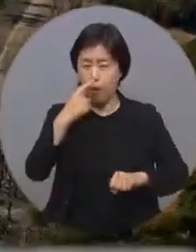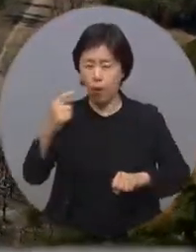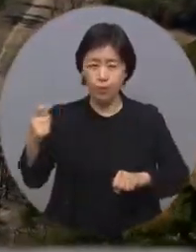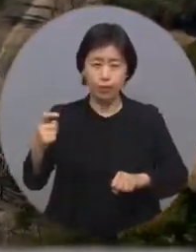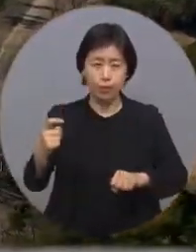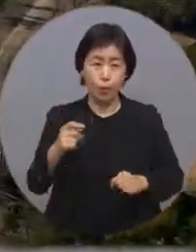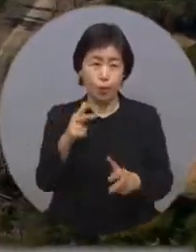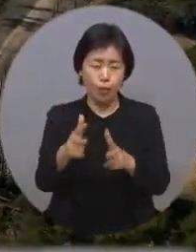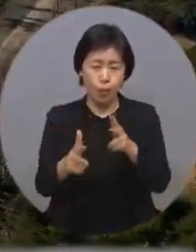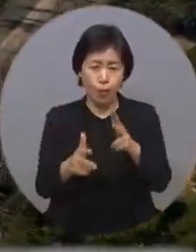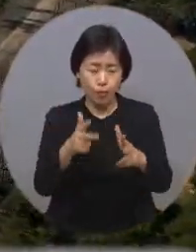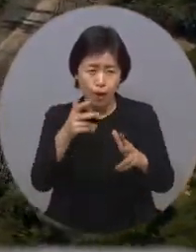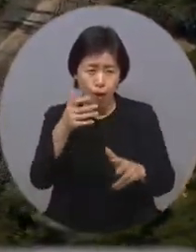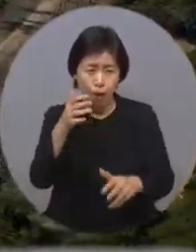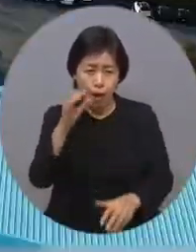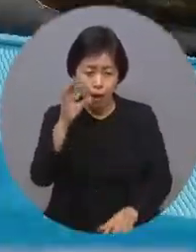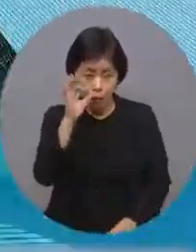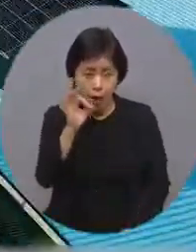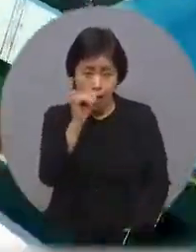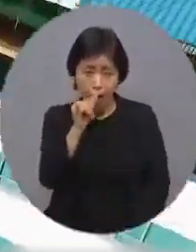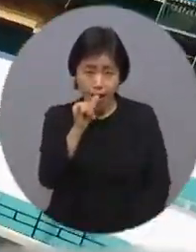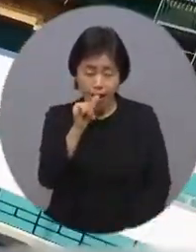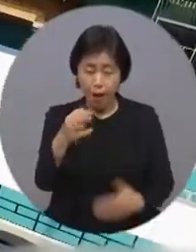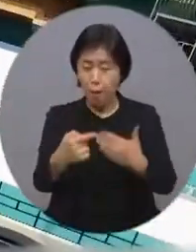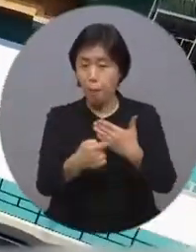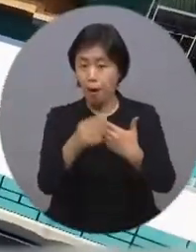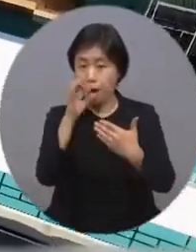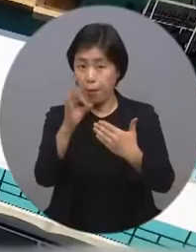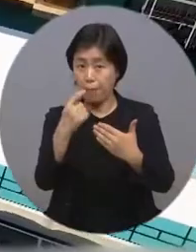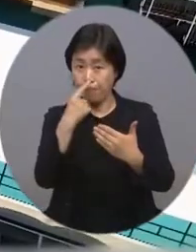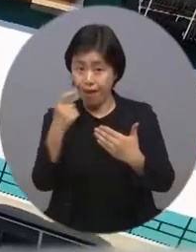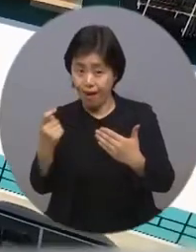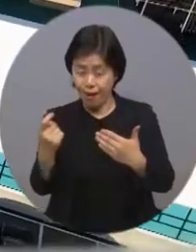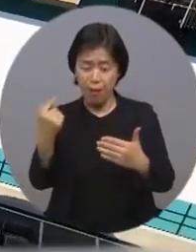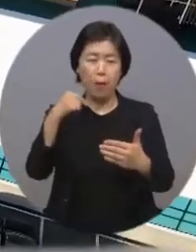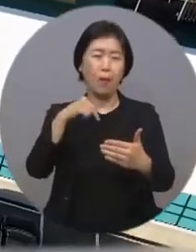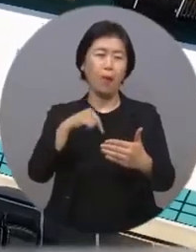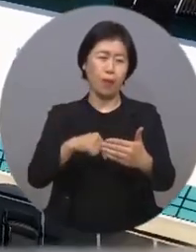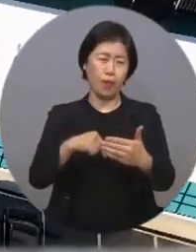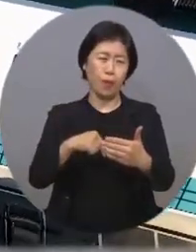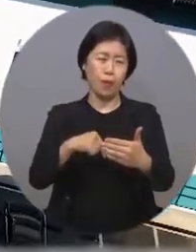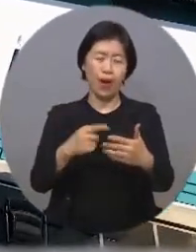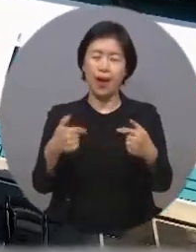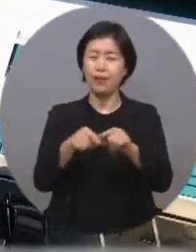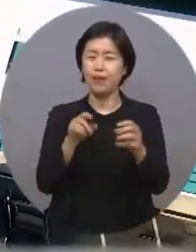사로잡는데요. 외관을 봤으니 이제 내부로 들어가서 더 많은 이야기를 들어볼까요?